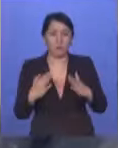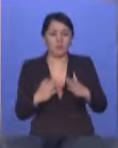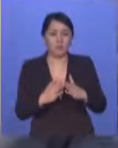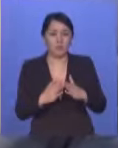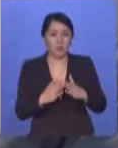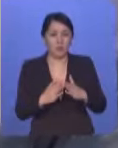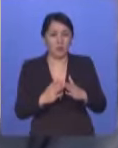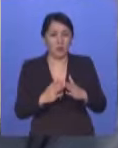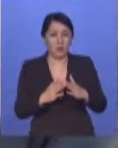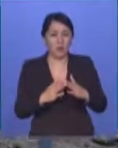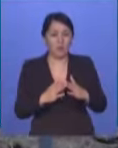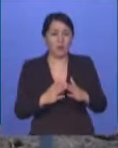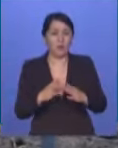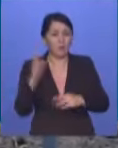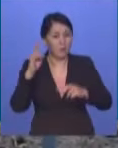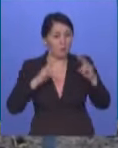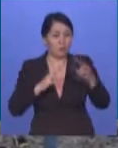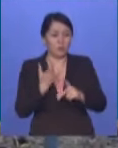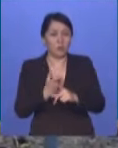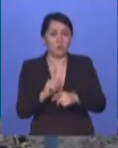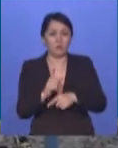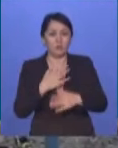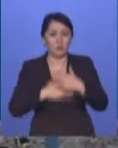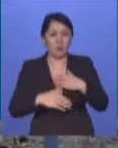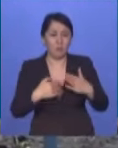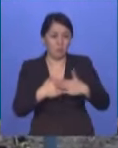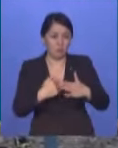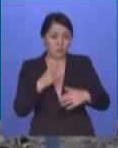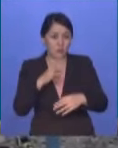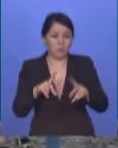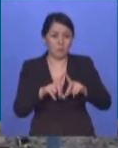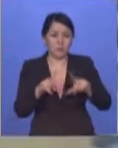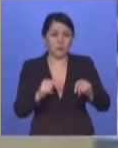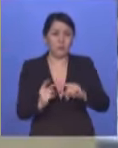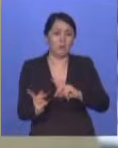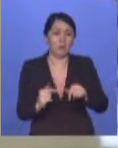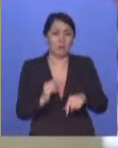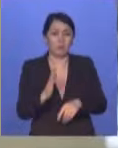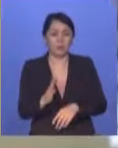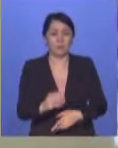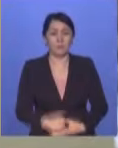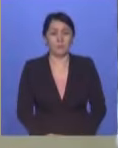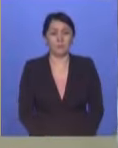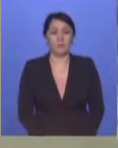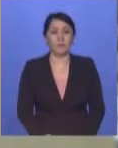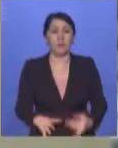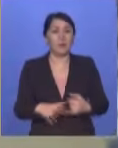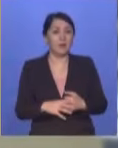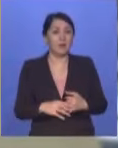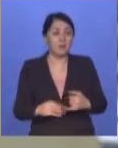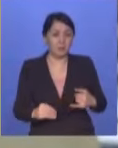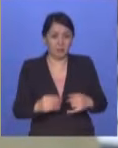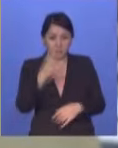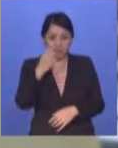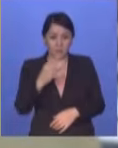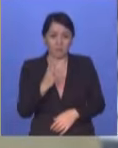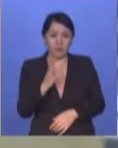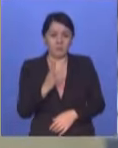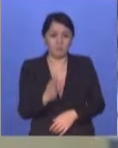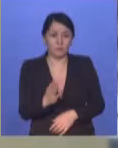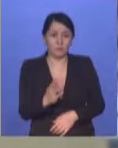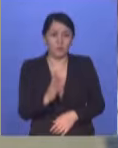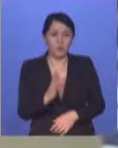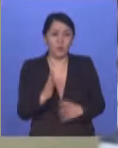сдержали эмоций. Жильем они довольны. В ближайшее время будут переезжать. К земле привыкли, будем на земле